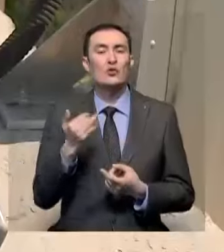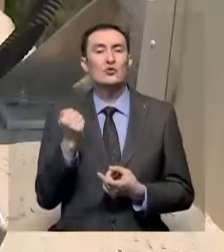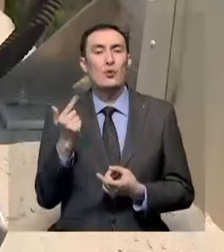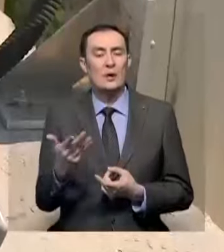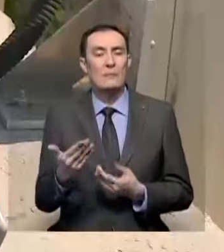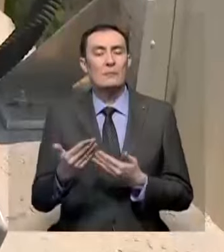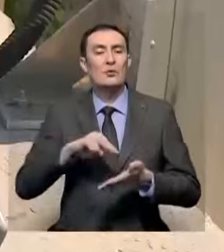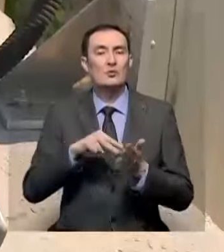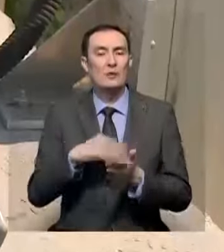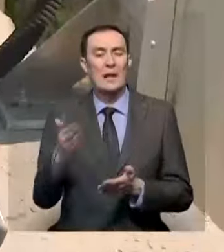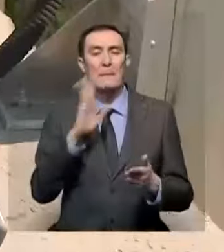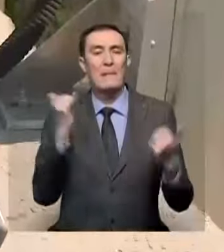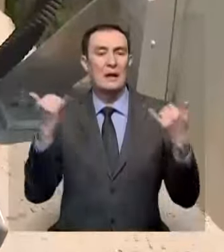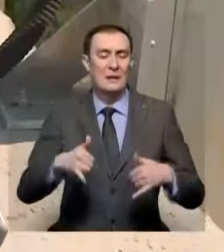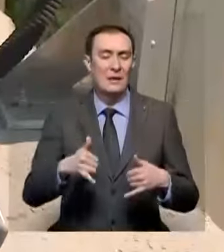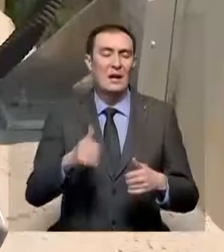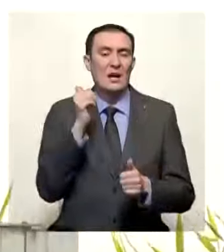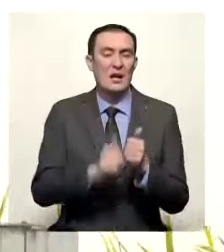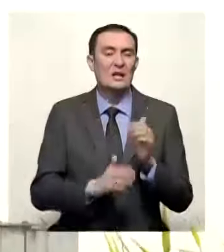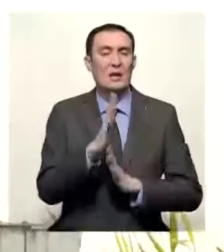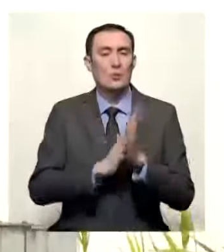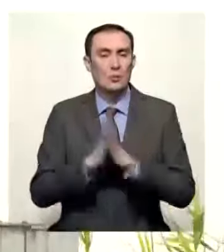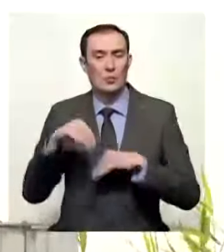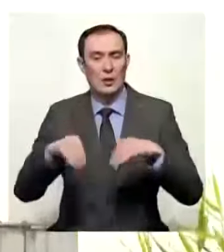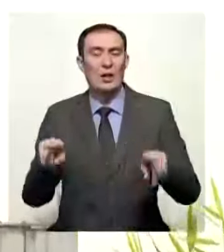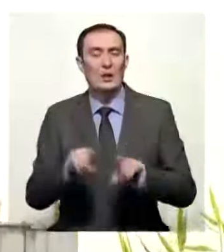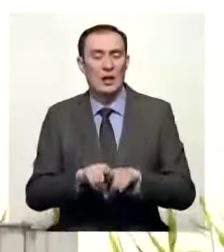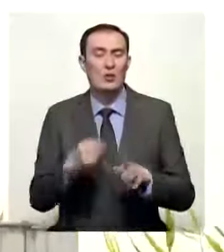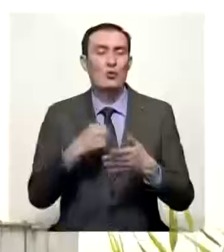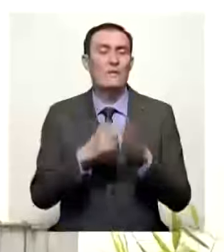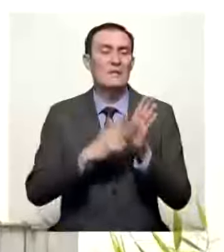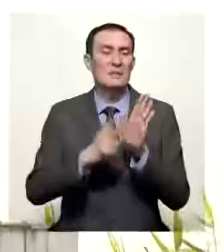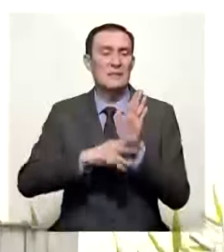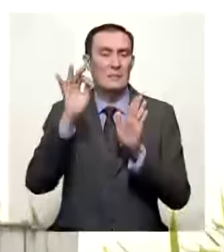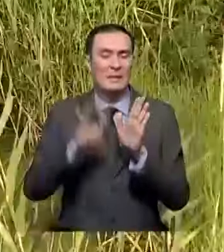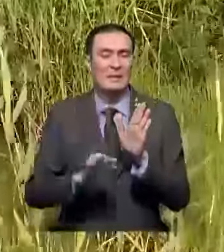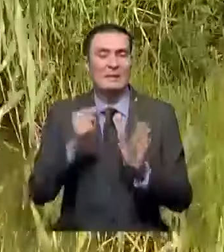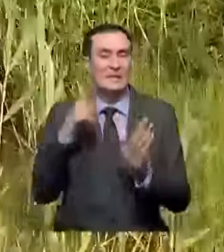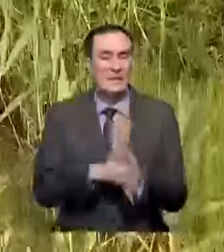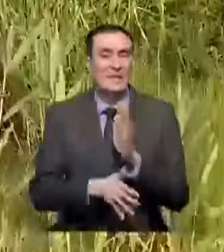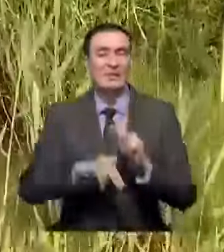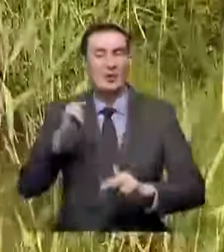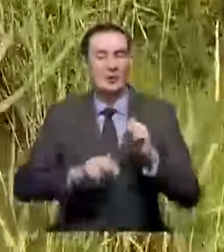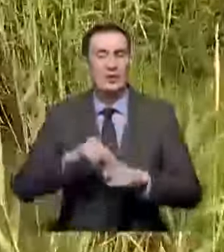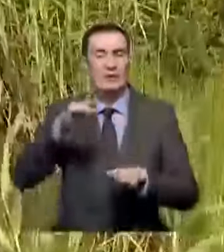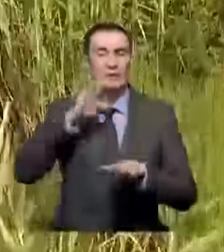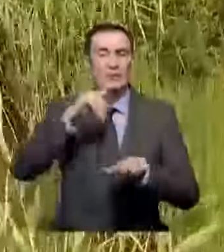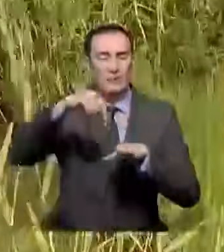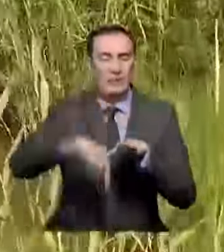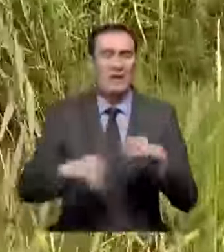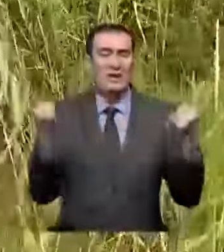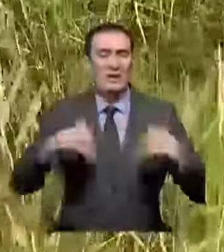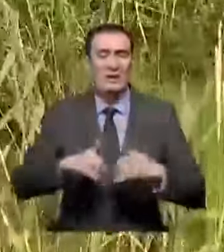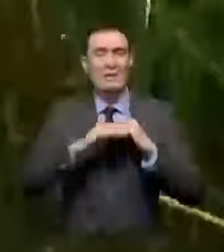норм, предусмотренных для полива той или иной сельхозкультуры. Кроме того, до 80% затрат на сооружение скважин для